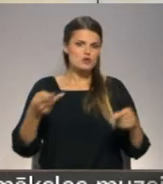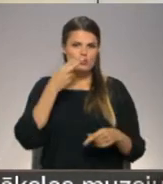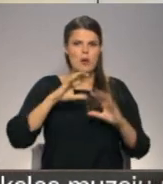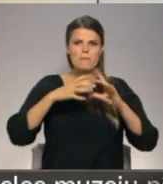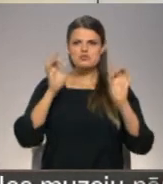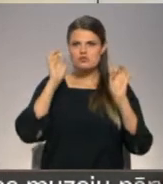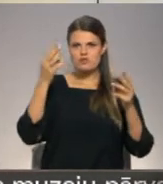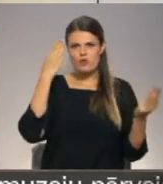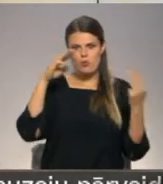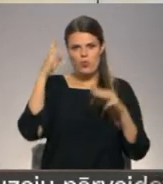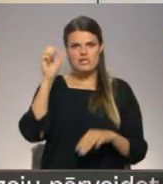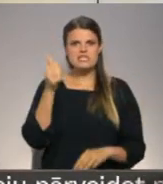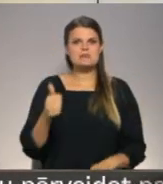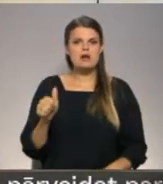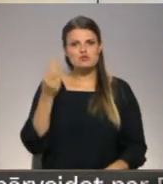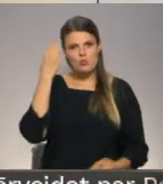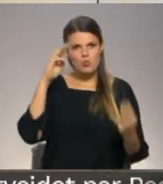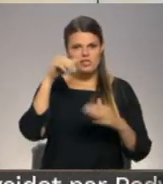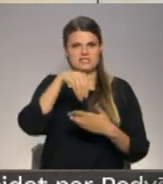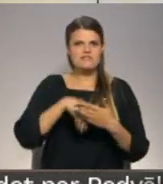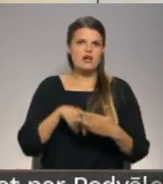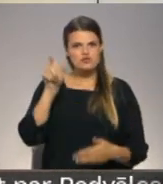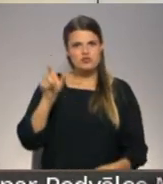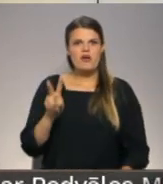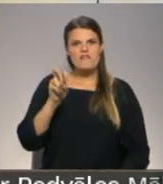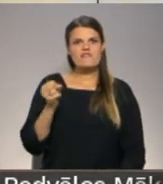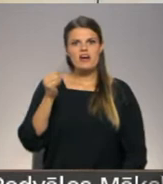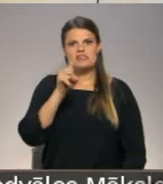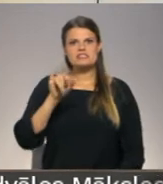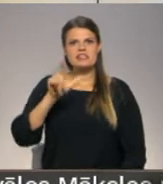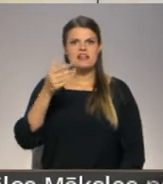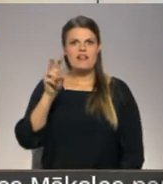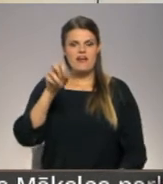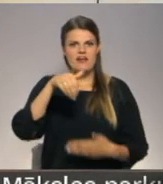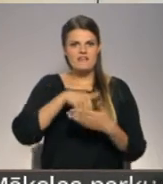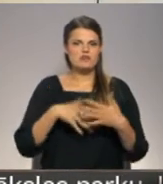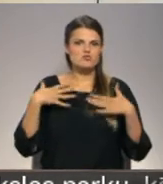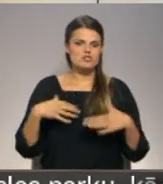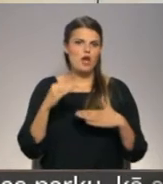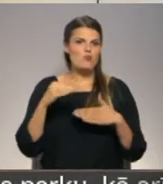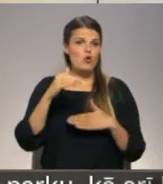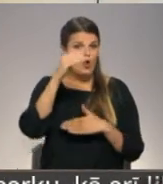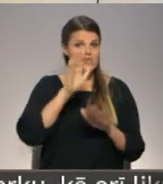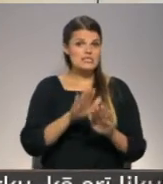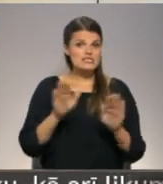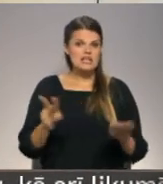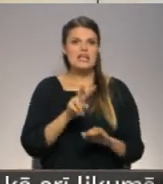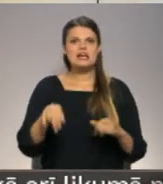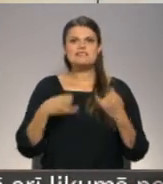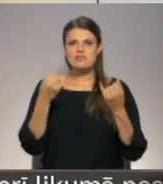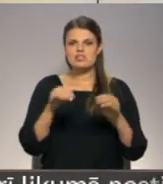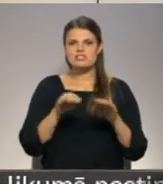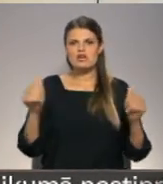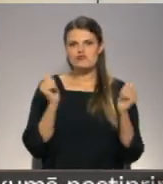priekšmeti no pasaules slavenā modes mākslinieka un modes vēsturnieka Aleksandra Vasiljeva vēsturisko tērpu kolekcijas. Izstāde, kas